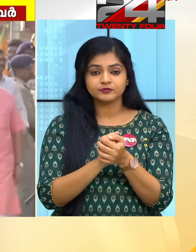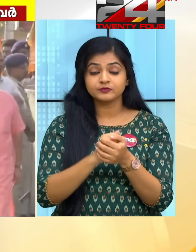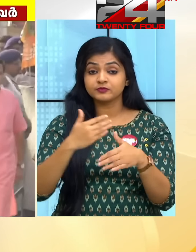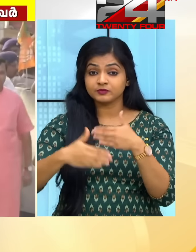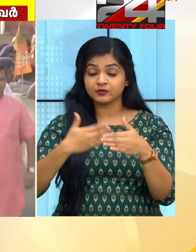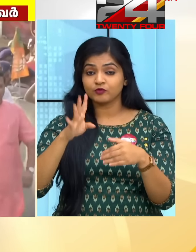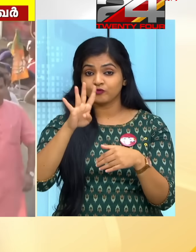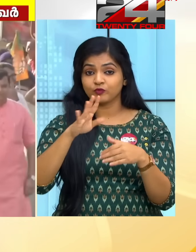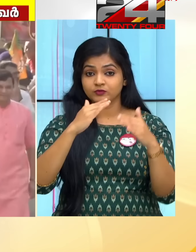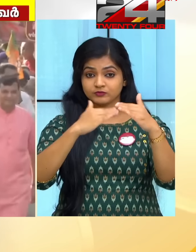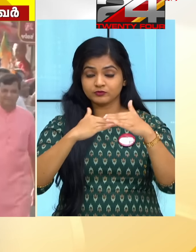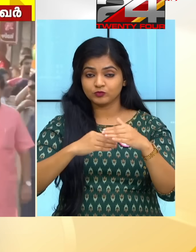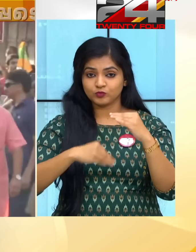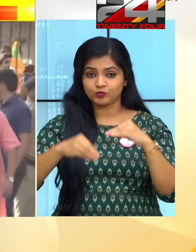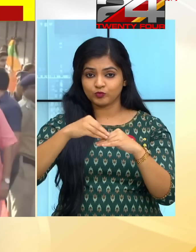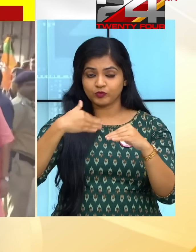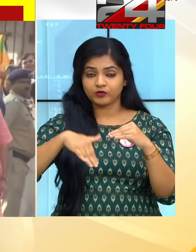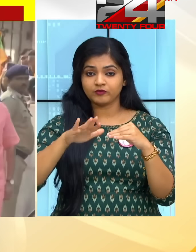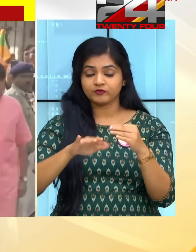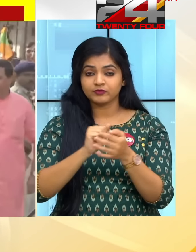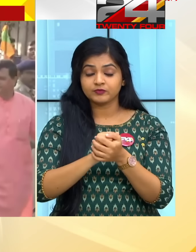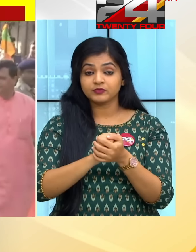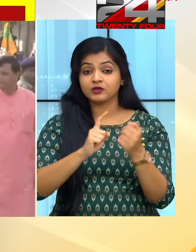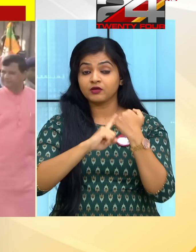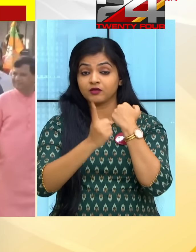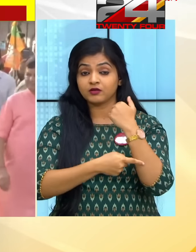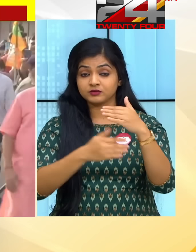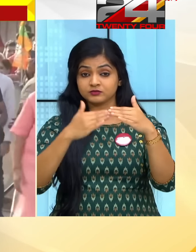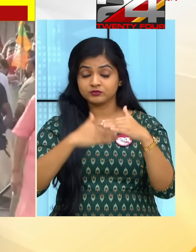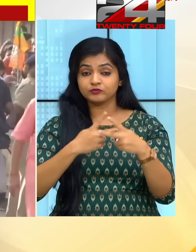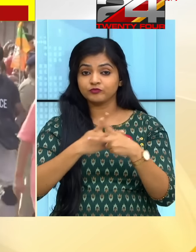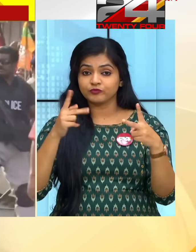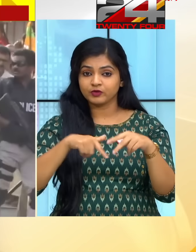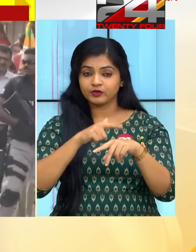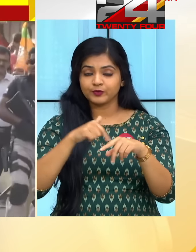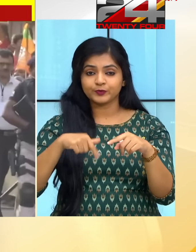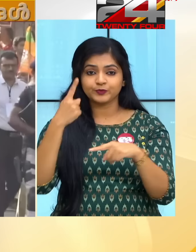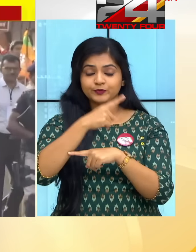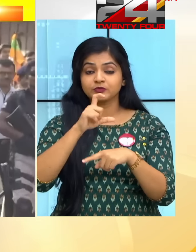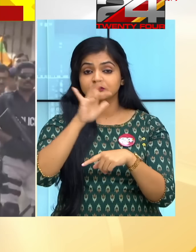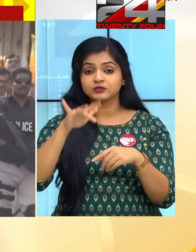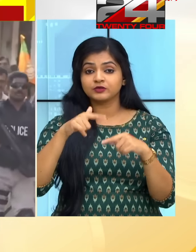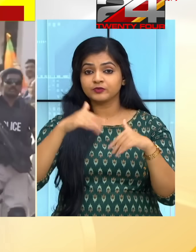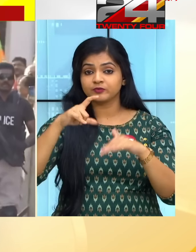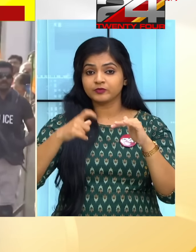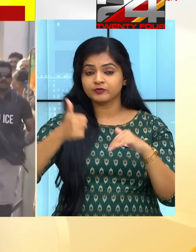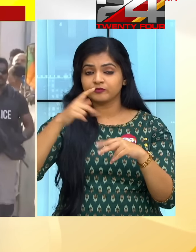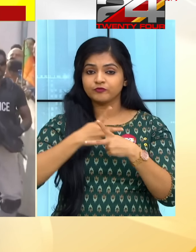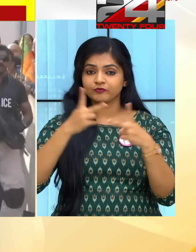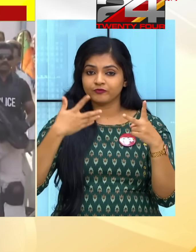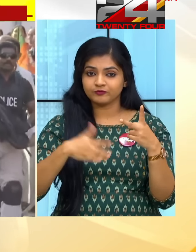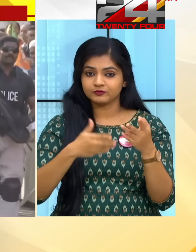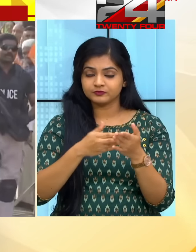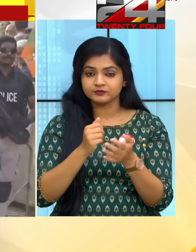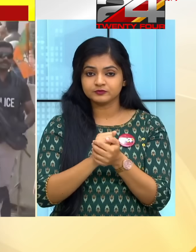ഇനിയുള്ള 4 ഘട്ടങ്ങളാണ് ഇനി ശേഷിക്കുന്നത്. അതിൽ അവസാന ഘട്ടത്തിന്റെ വിജ്ഞാപനവും ഇന്ന് കേന്ദ്ര തെരഞ്ഞെടുപ്പ് കമ്മീഷൻ പുറത്ത്